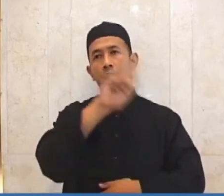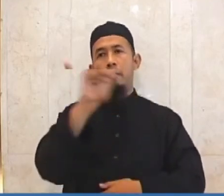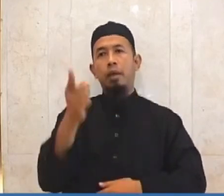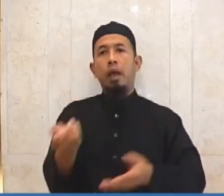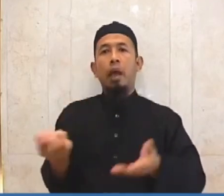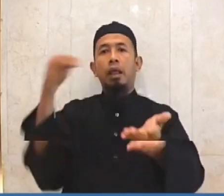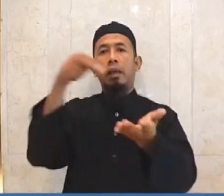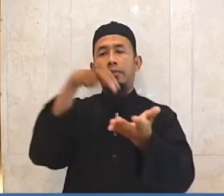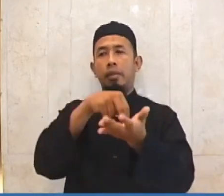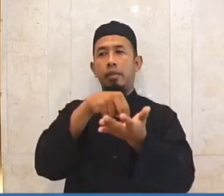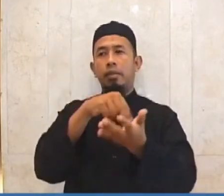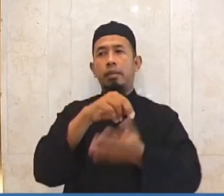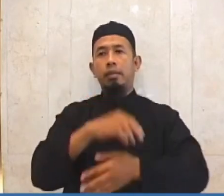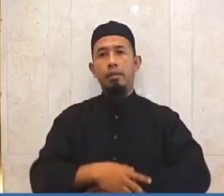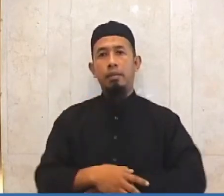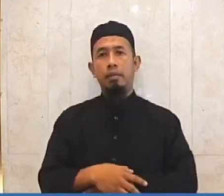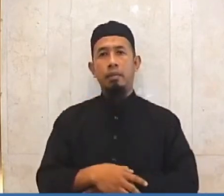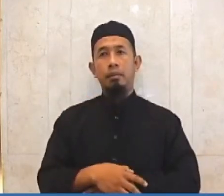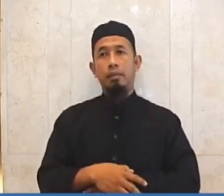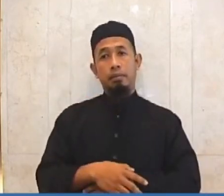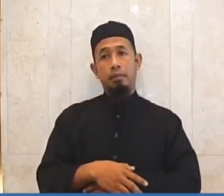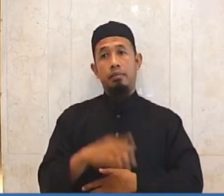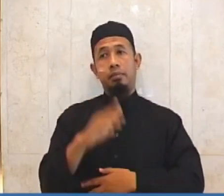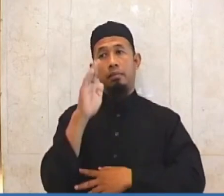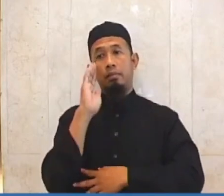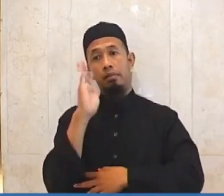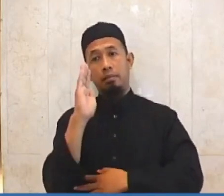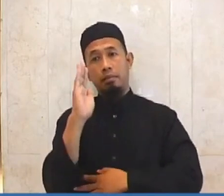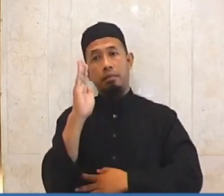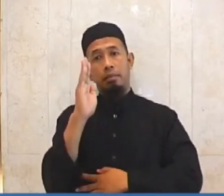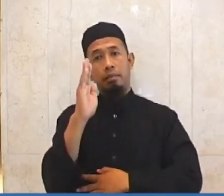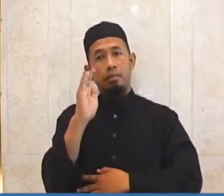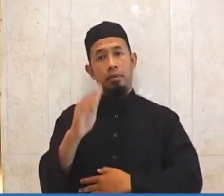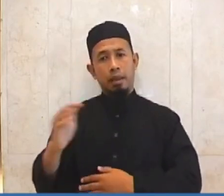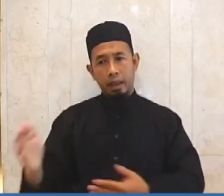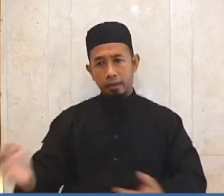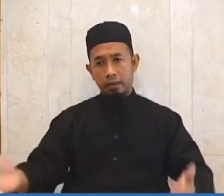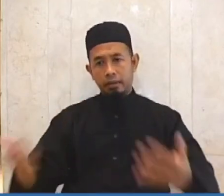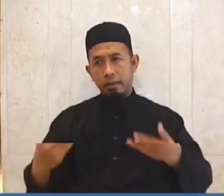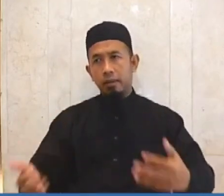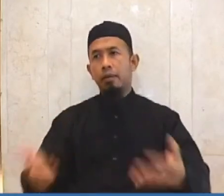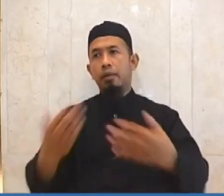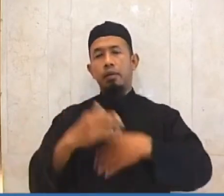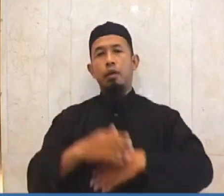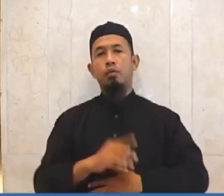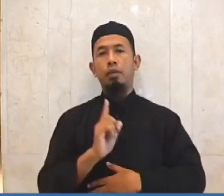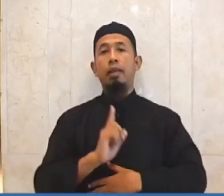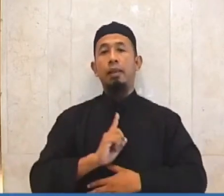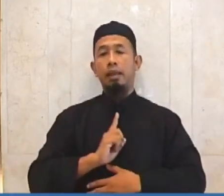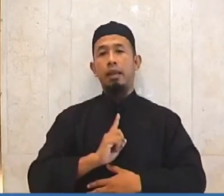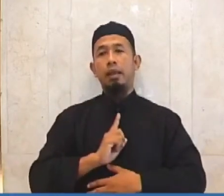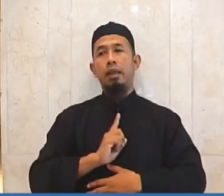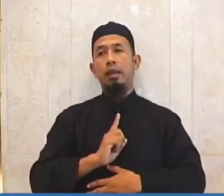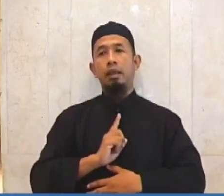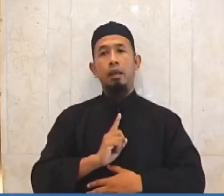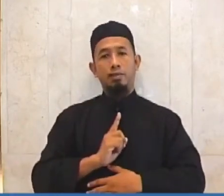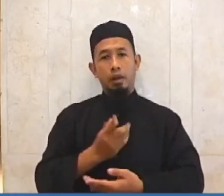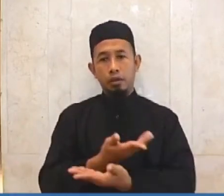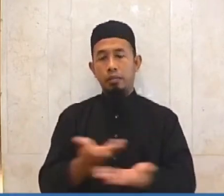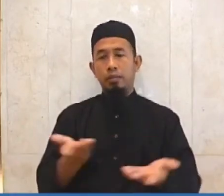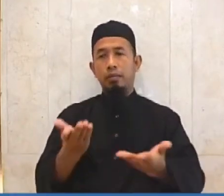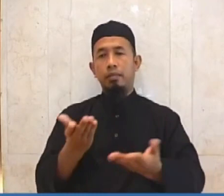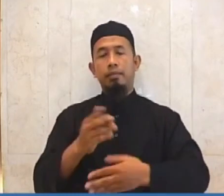zaman sebagai Khatib saya mengajak pada diri sendiri dan tentu saja P jemaah yang dimuliakan